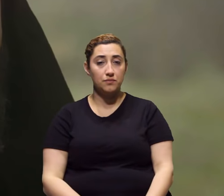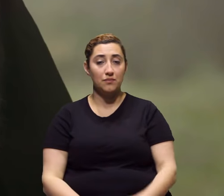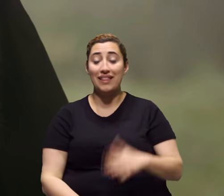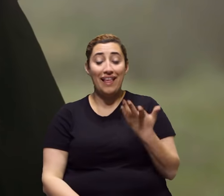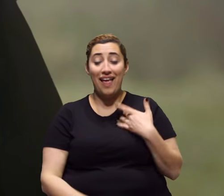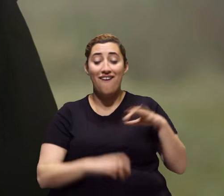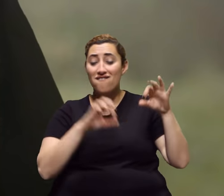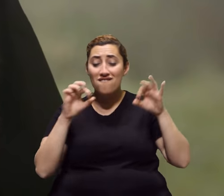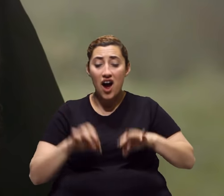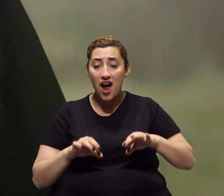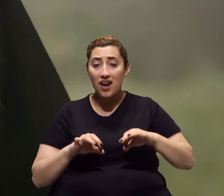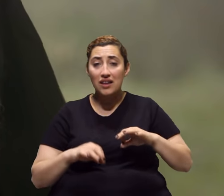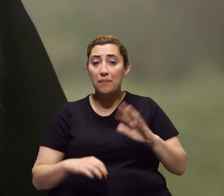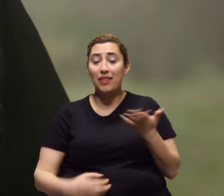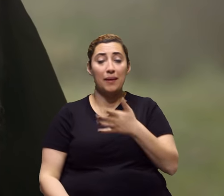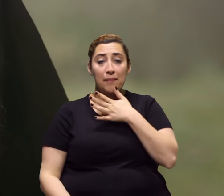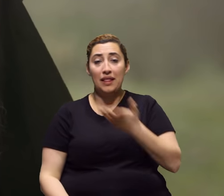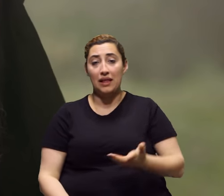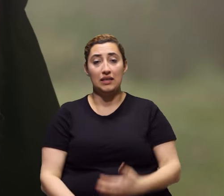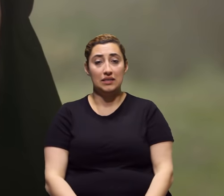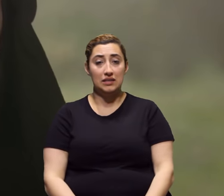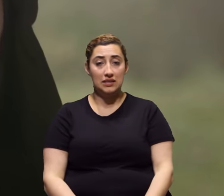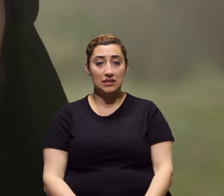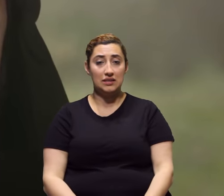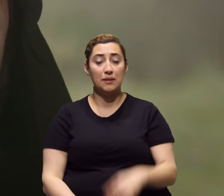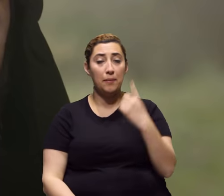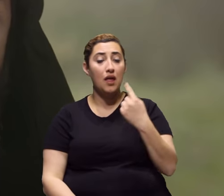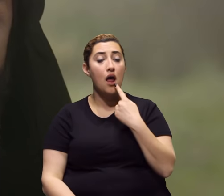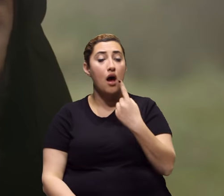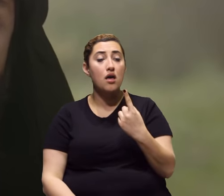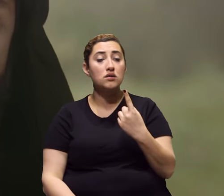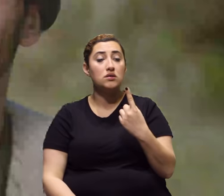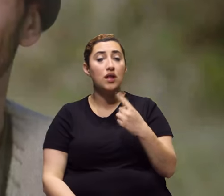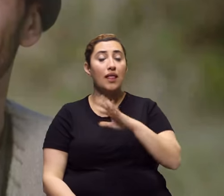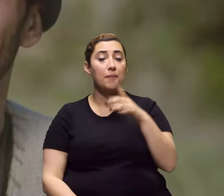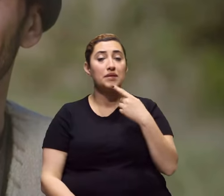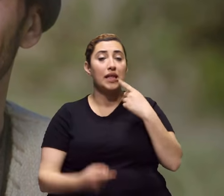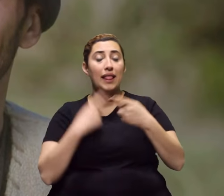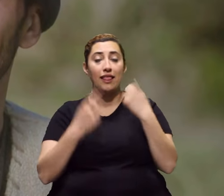Neye vardın ey akil? Bir ağızdan cümle dili.